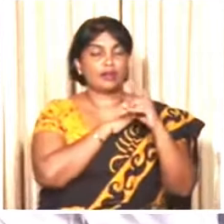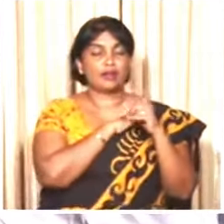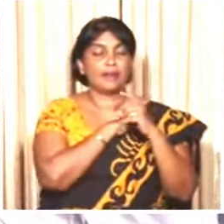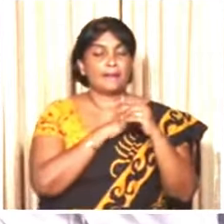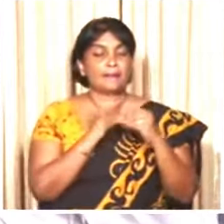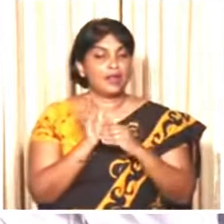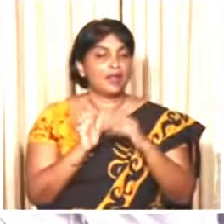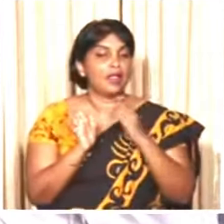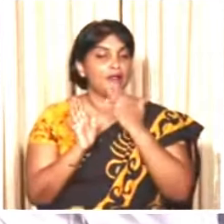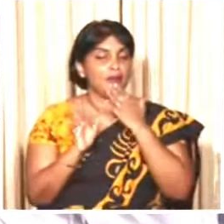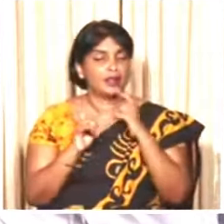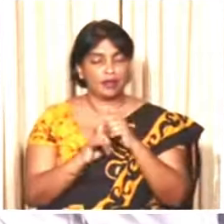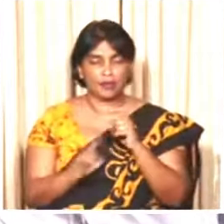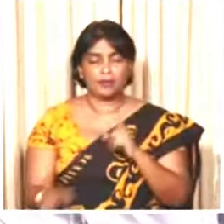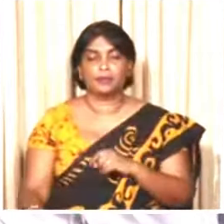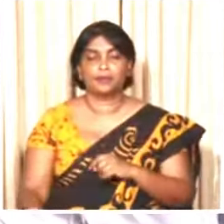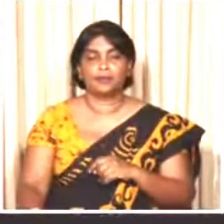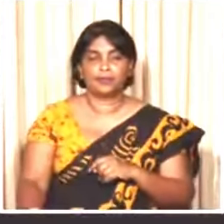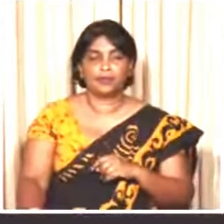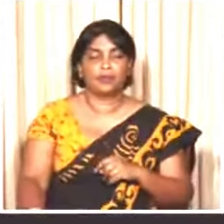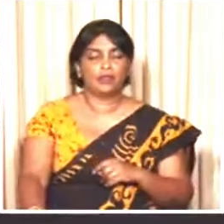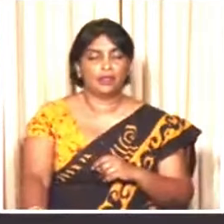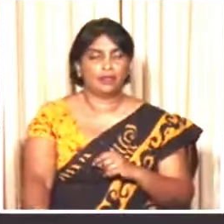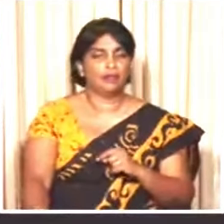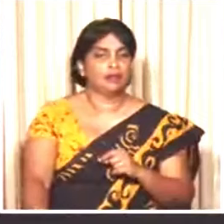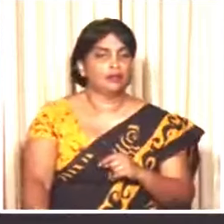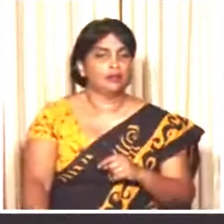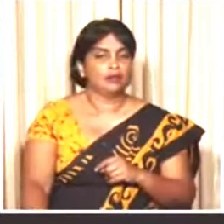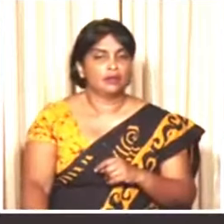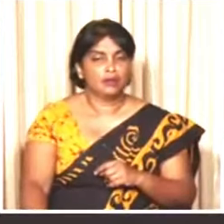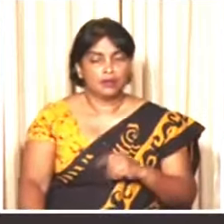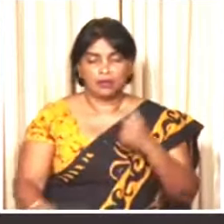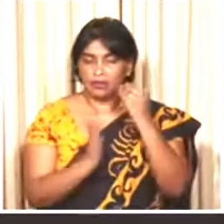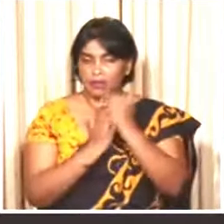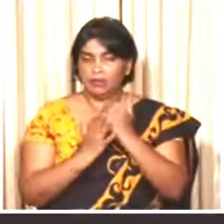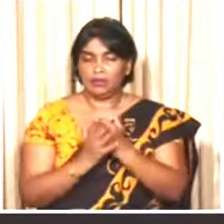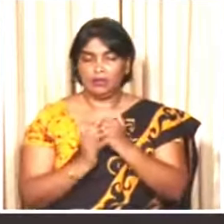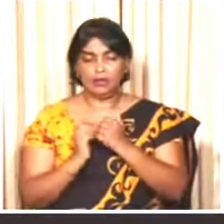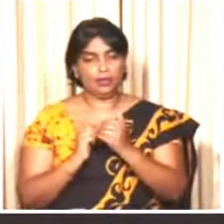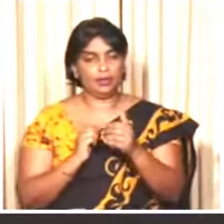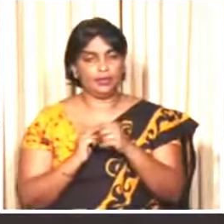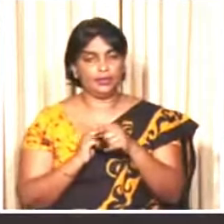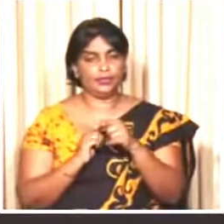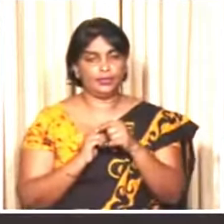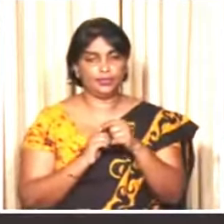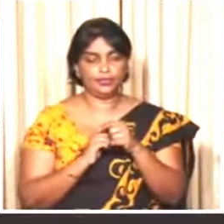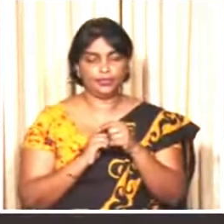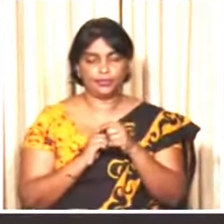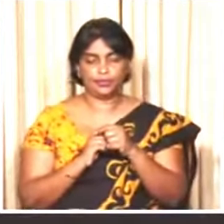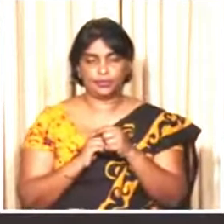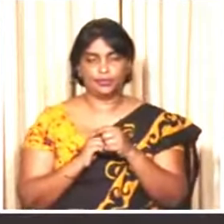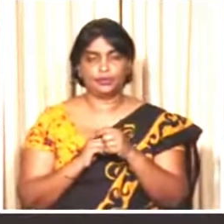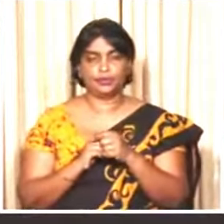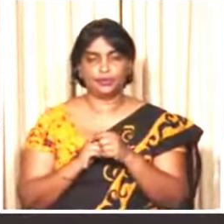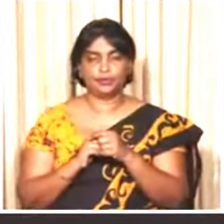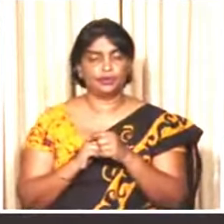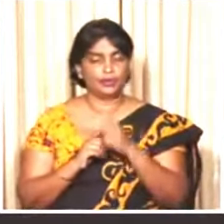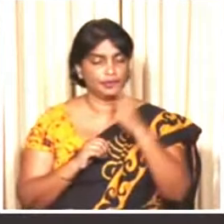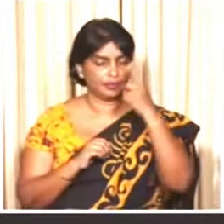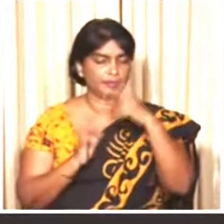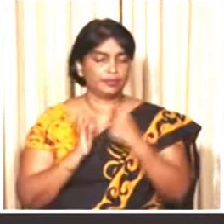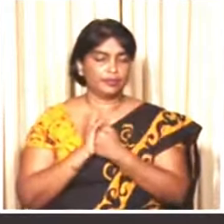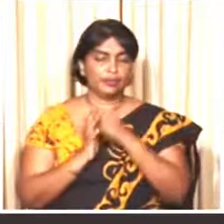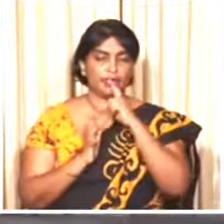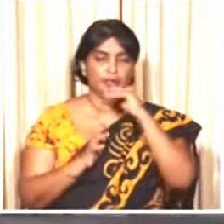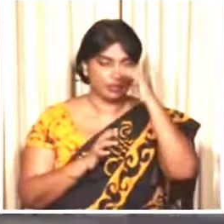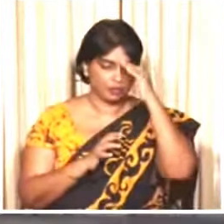40 billion American dollars. හොඳයි ගරු මන්ත්‍රී. ගරු ඇමතුම පැහැදිලි කළා අවසන් කරන්න. American dollars. න්‍යාය පත්‍රයට යන්න අවශ්‍යයි. නියෝජක ගරු නියෝජ්‍ය කතානායකතුමනි